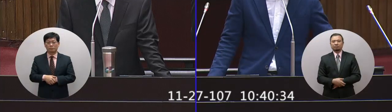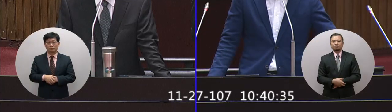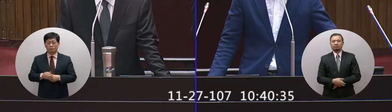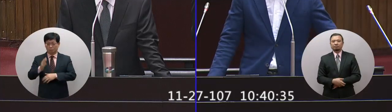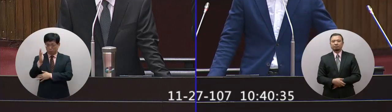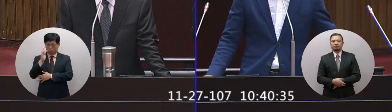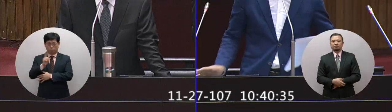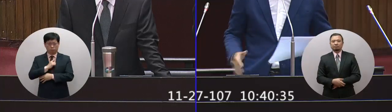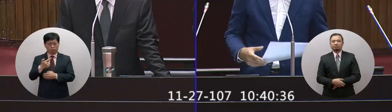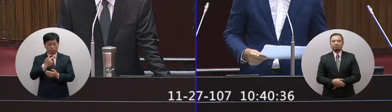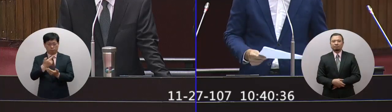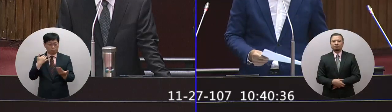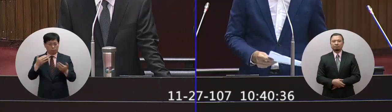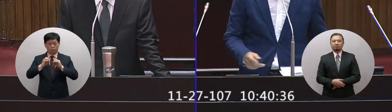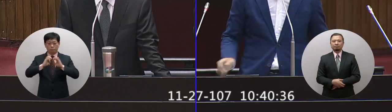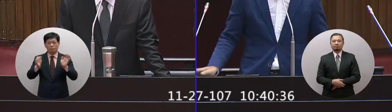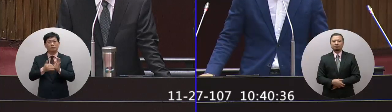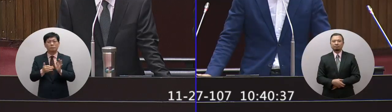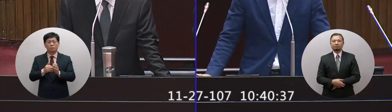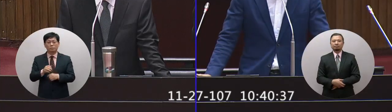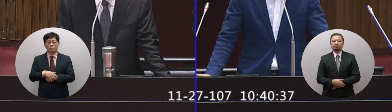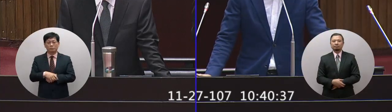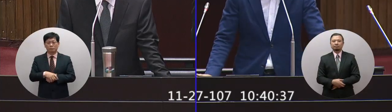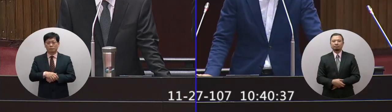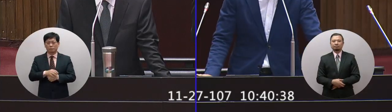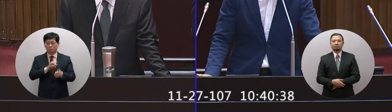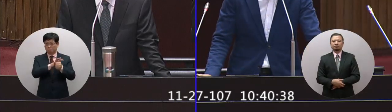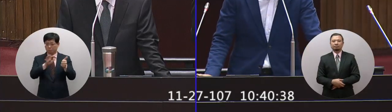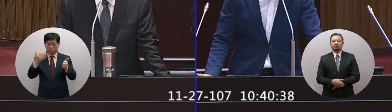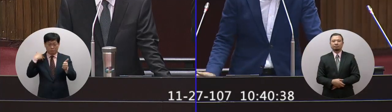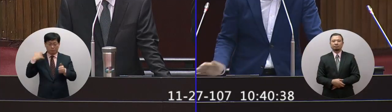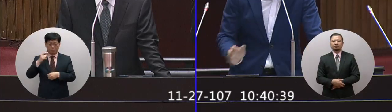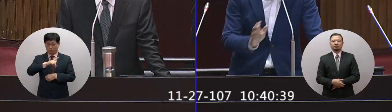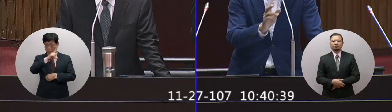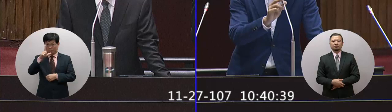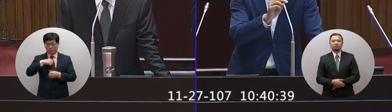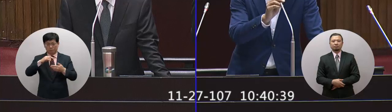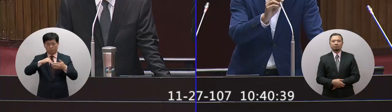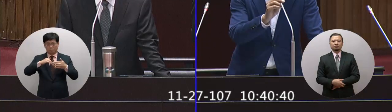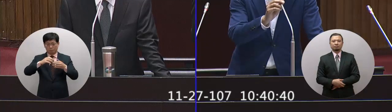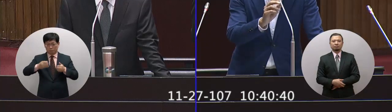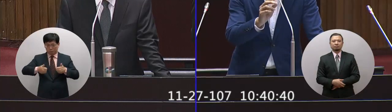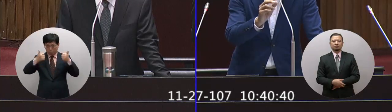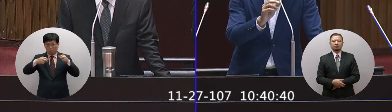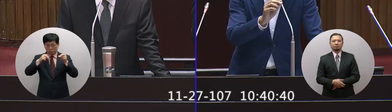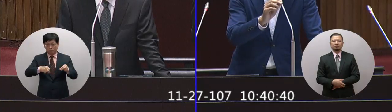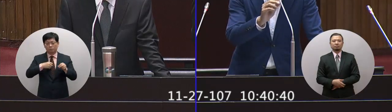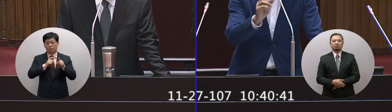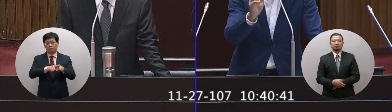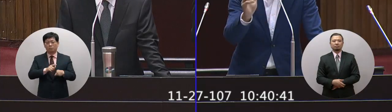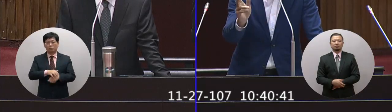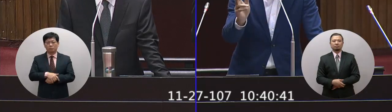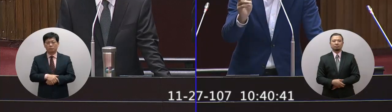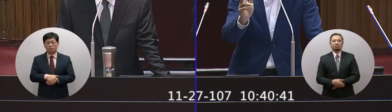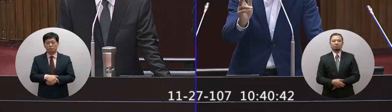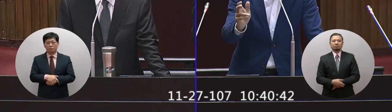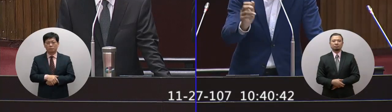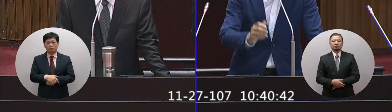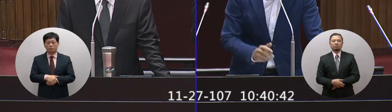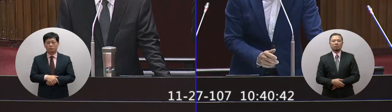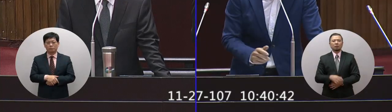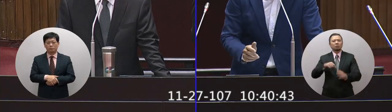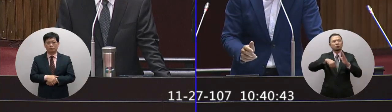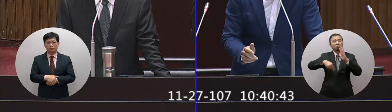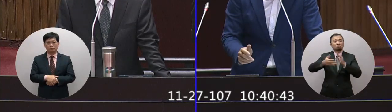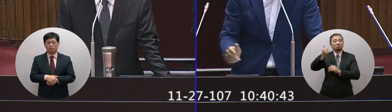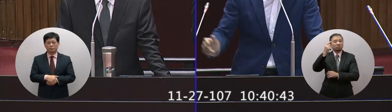政府已经有明确的态度嘛，就是比照洛桑协定来进行。那现在公投出来， 院长，我请